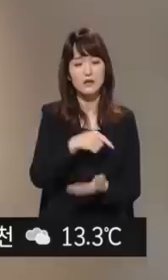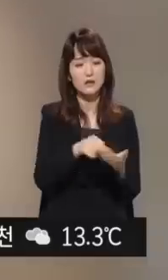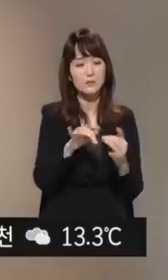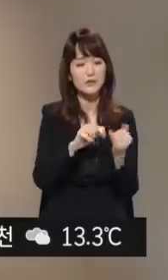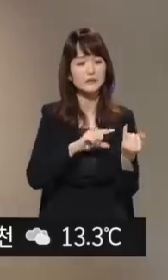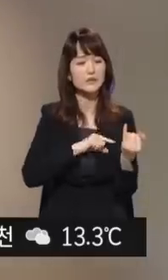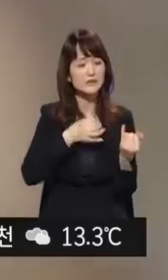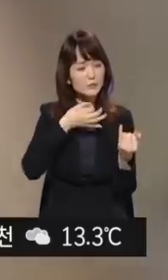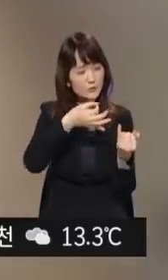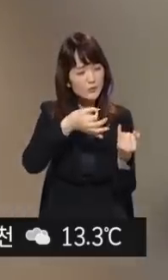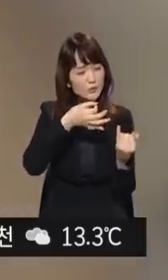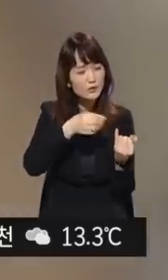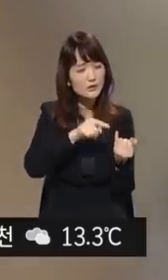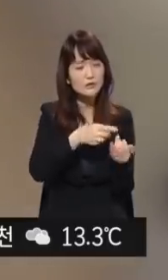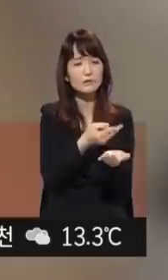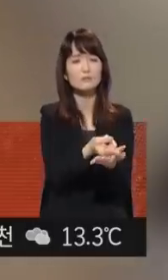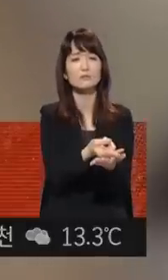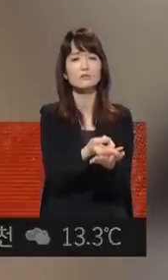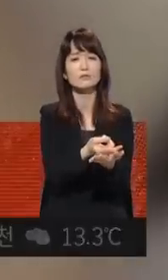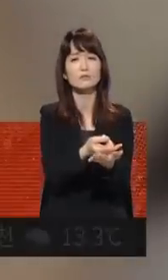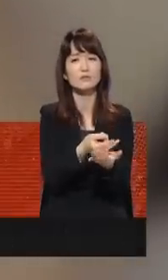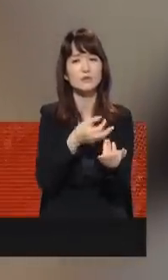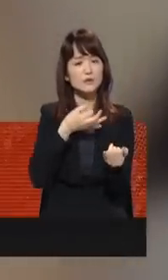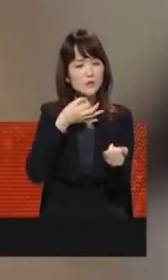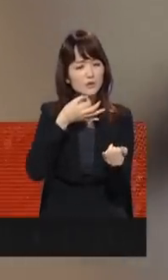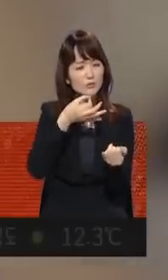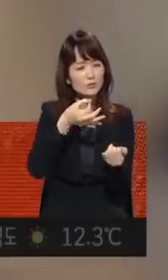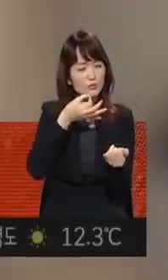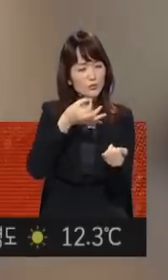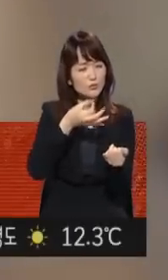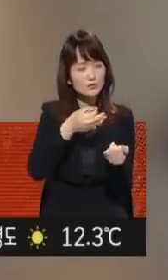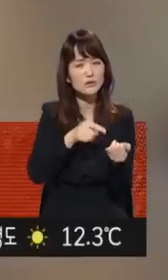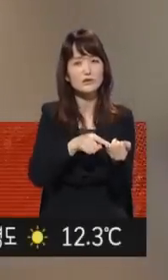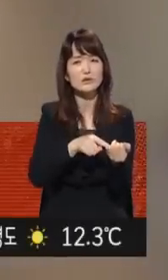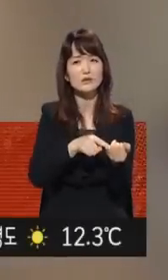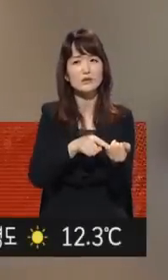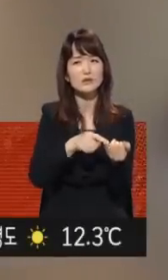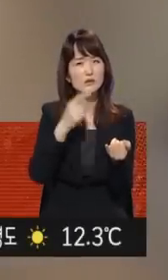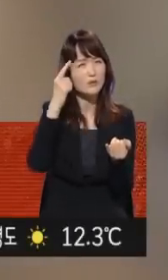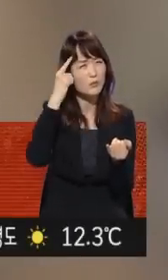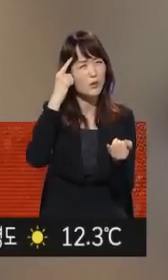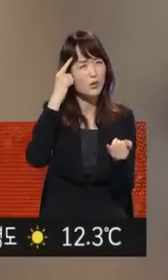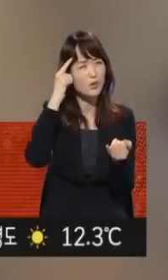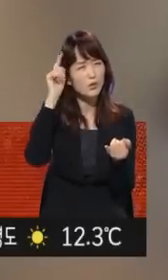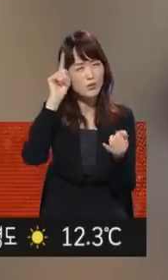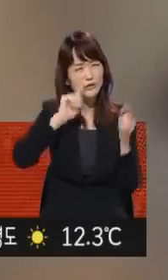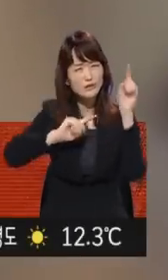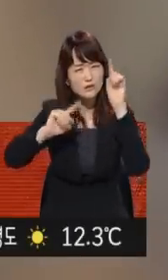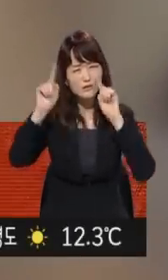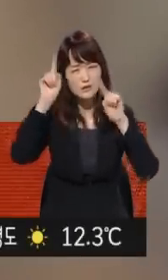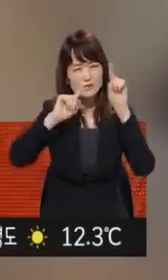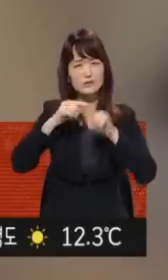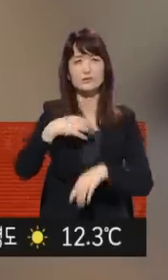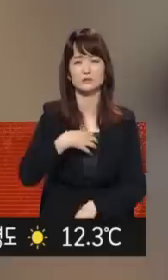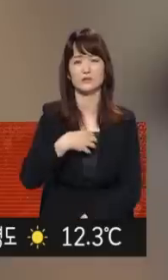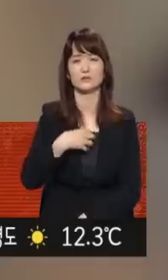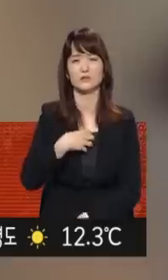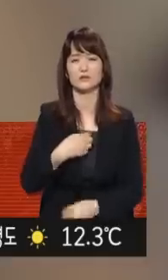계속 부르고 있는데 그 이름을 부르는 상황이고 지금 이제 블로우 처리가 되어 있지만 머리를 다쳐서 조금 미중한 상황이라고